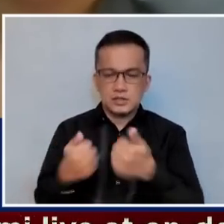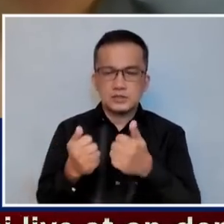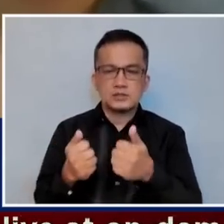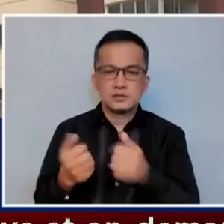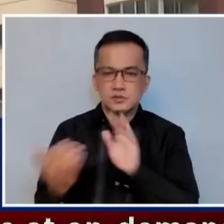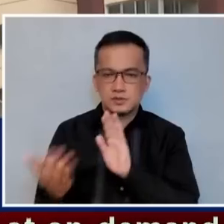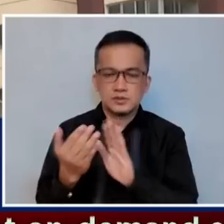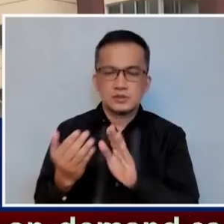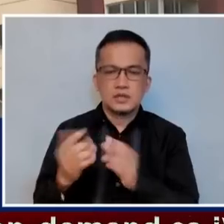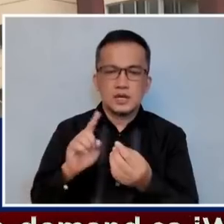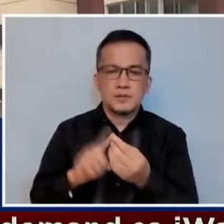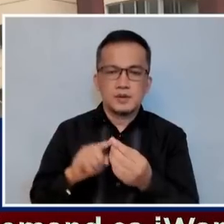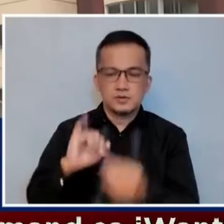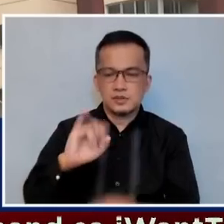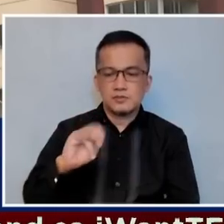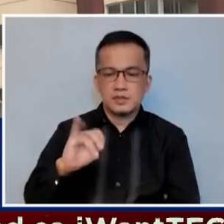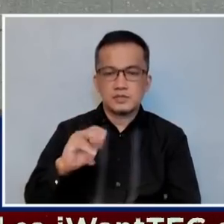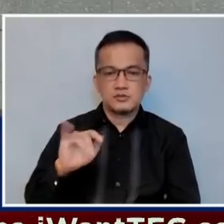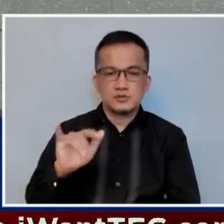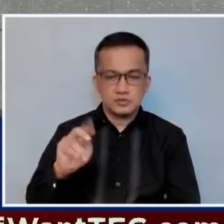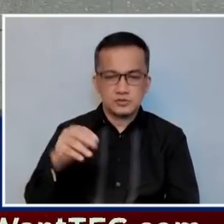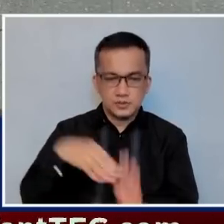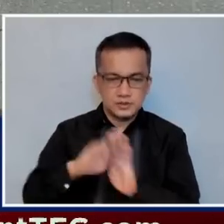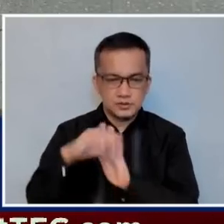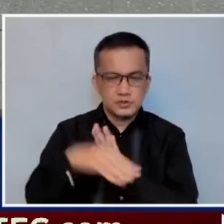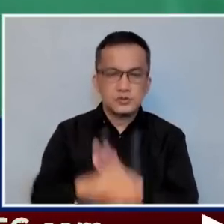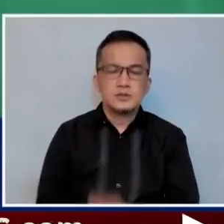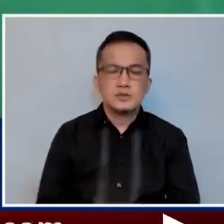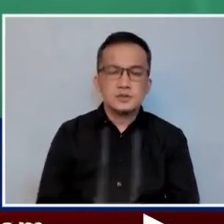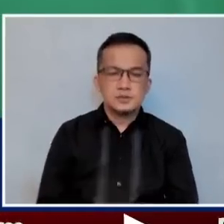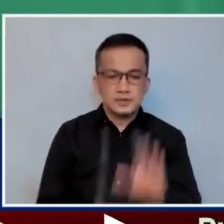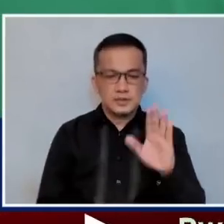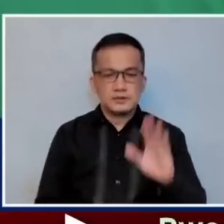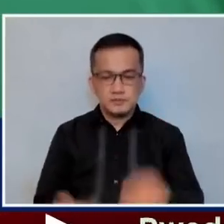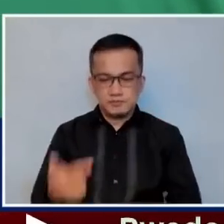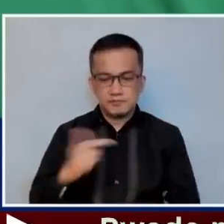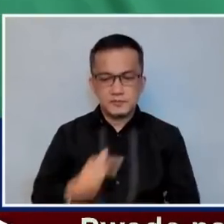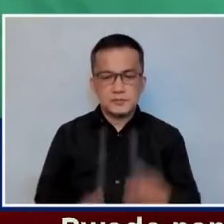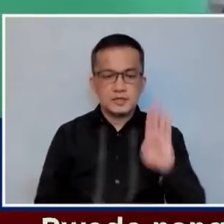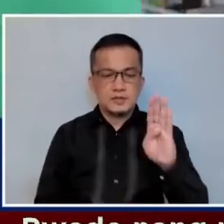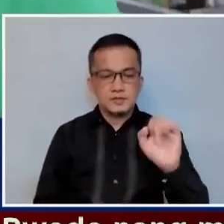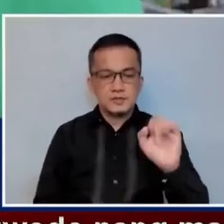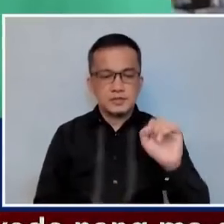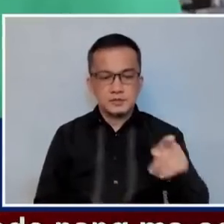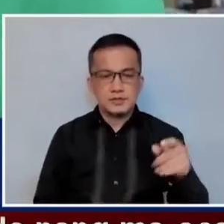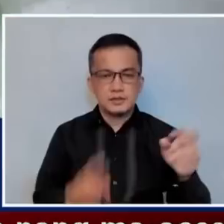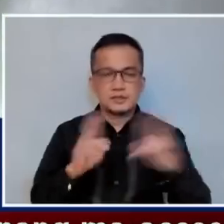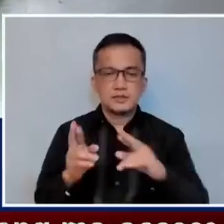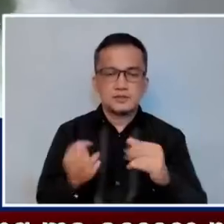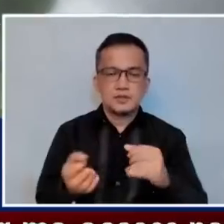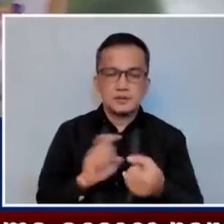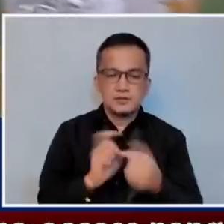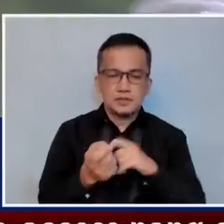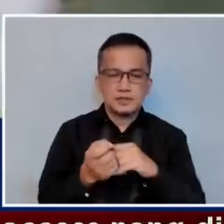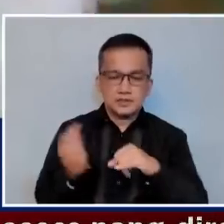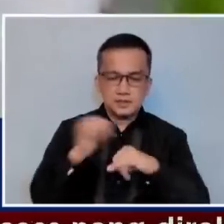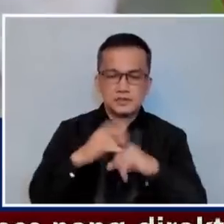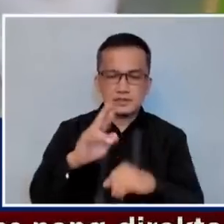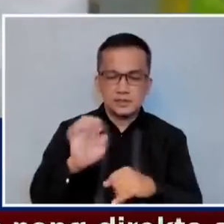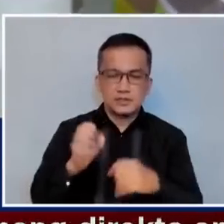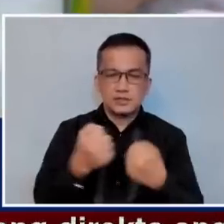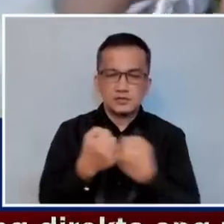regarding inflation. Handa naman ang Bangko Sentral na muling mag-adjust o magtaas ng interest rates para labanan ang